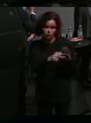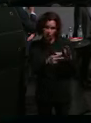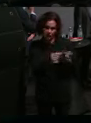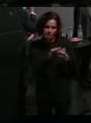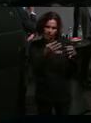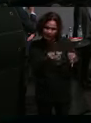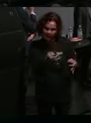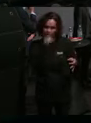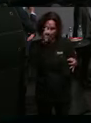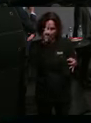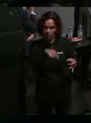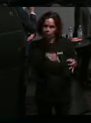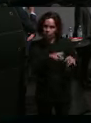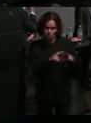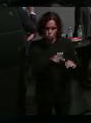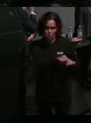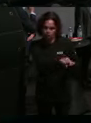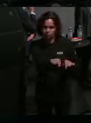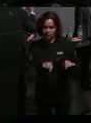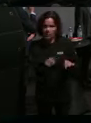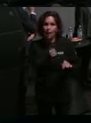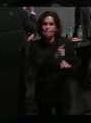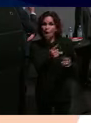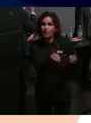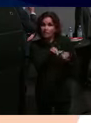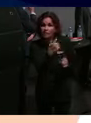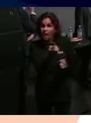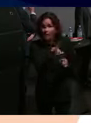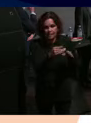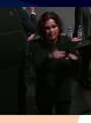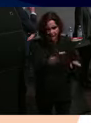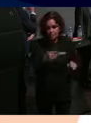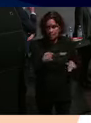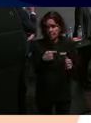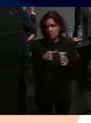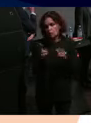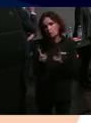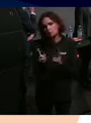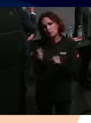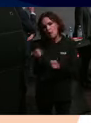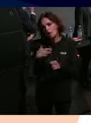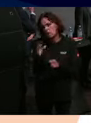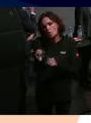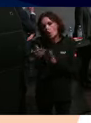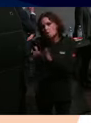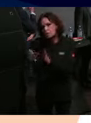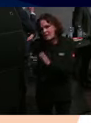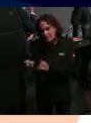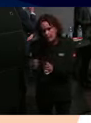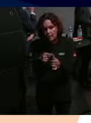kan spille på, og det handler ikke bare om kraft. Det handler ikke bare om nullutslippselektroner, det handler også